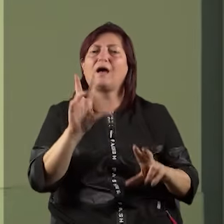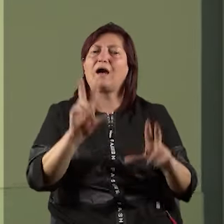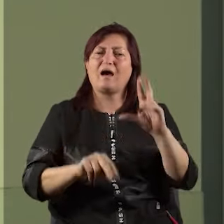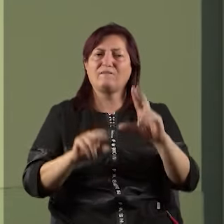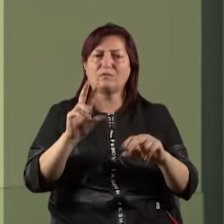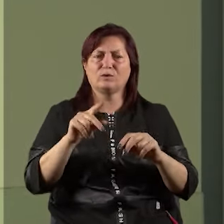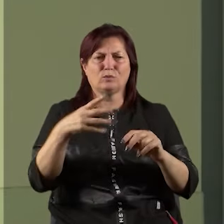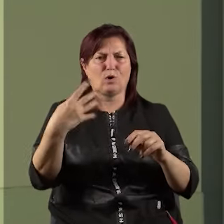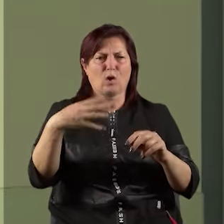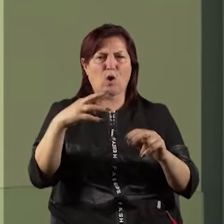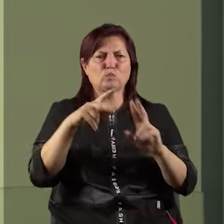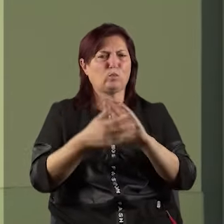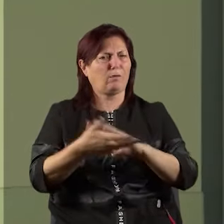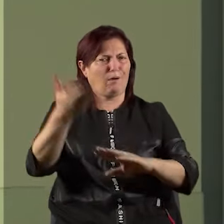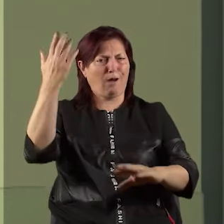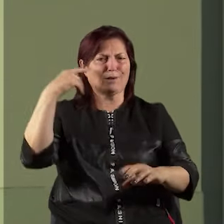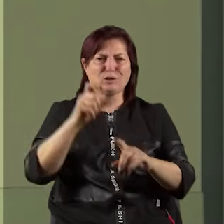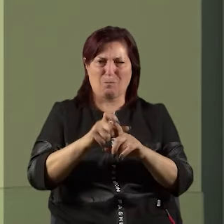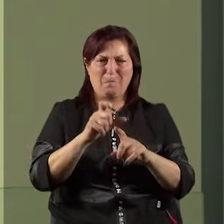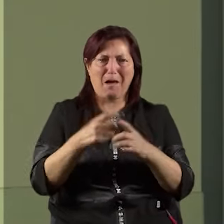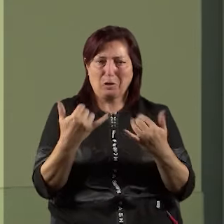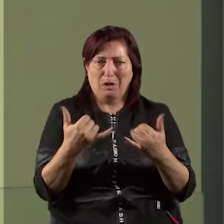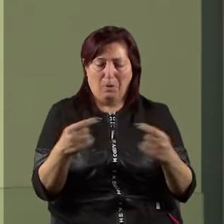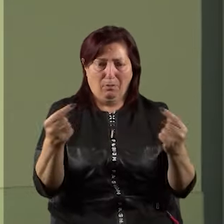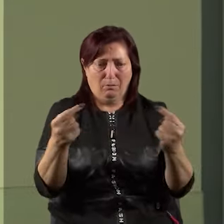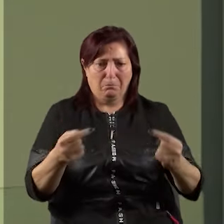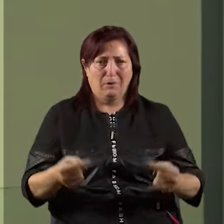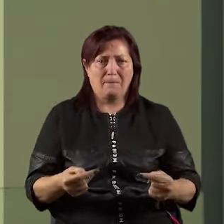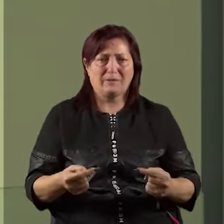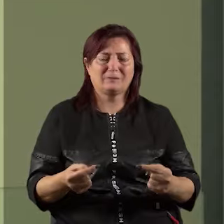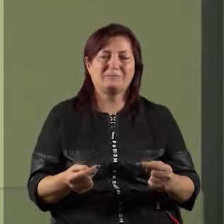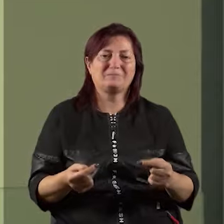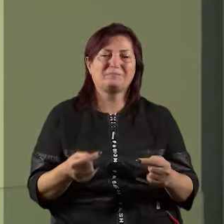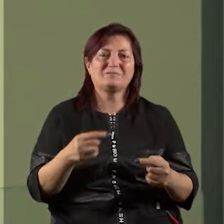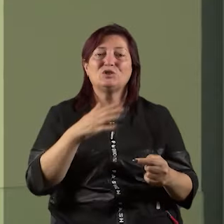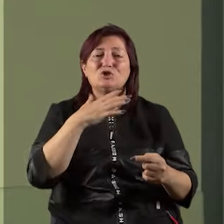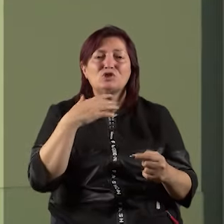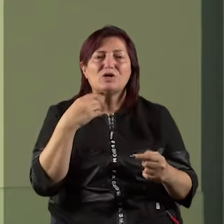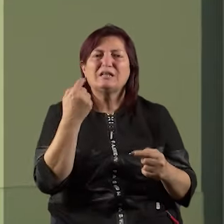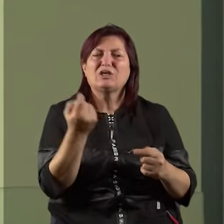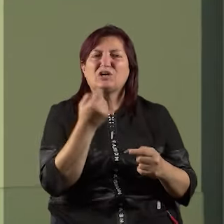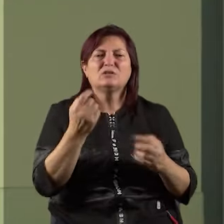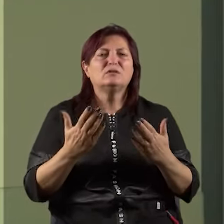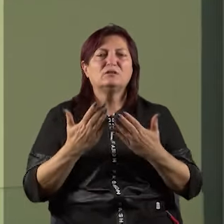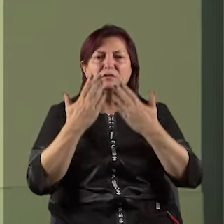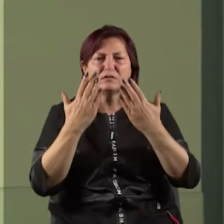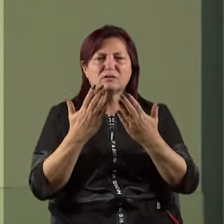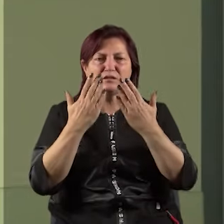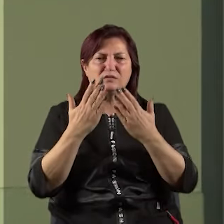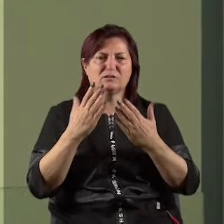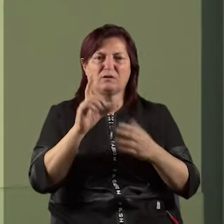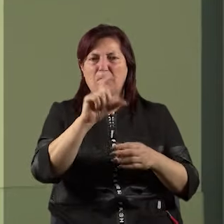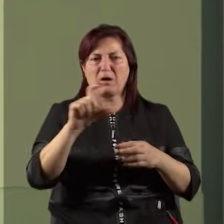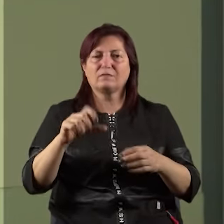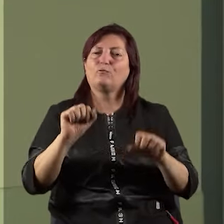պետ դա 40 տարի առաջ ասած բանա, բայց այսօր էլ է էլի բռնում, ասում է երևի թե ասում ենք անակ քչացել ընթերցողների թիվը աշխարում,